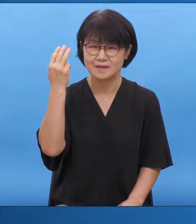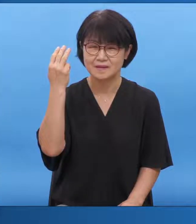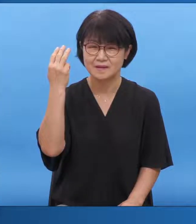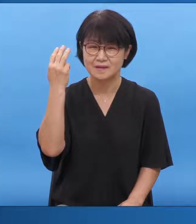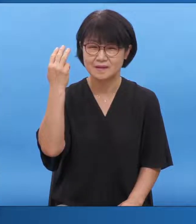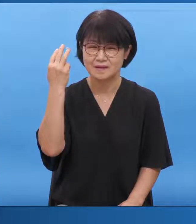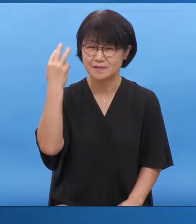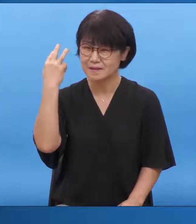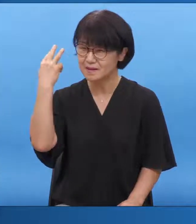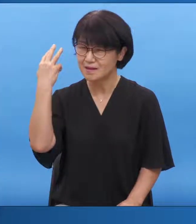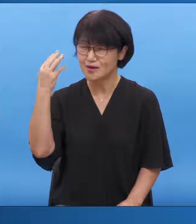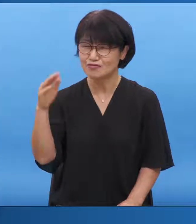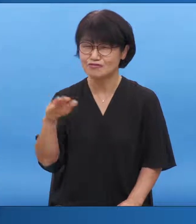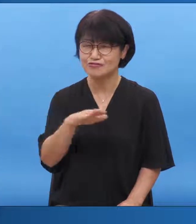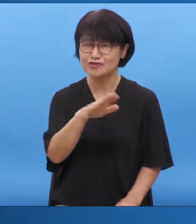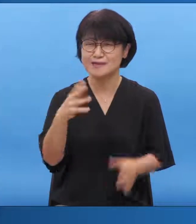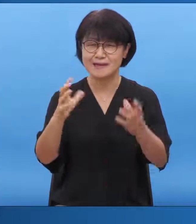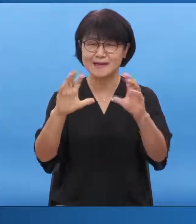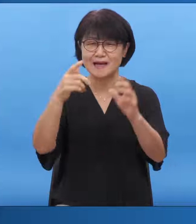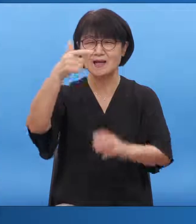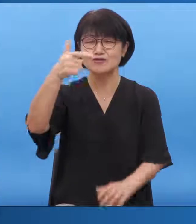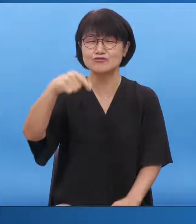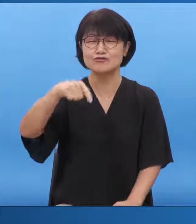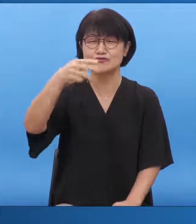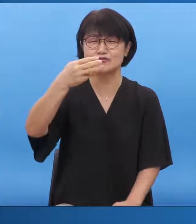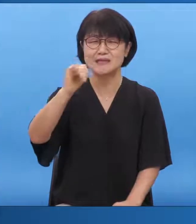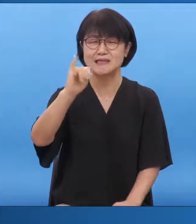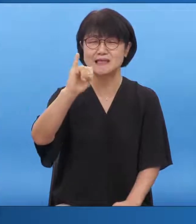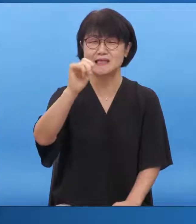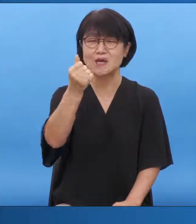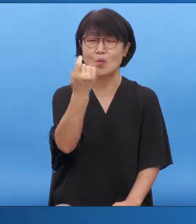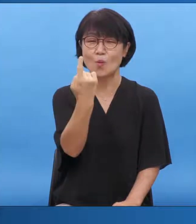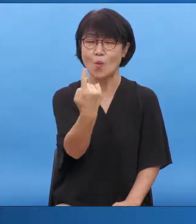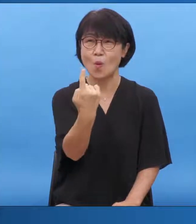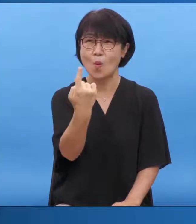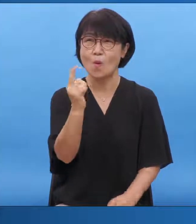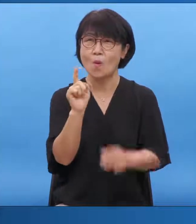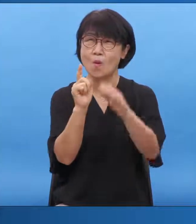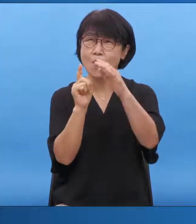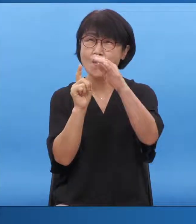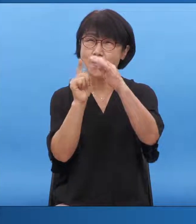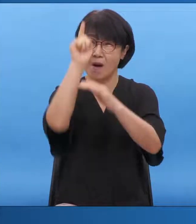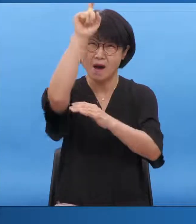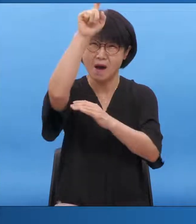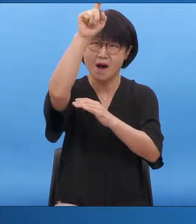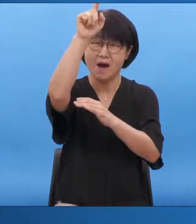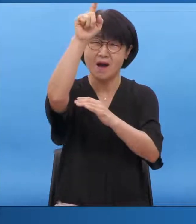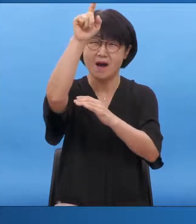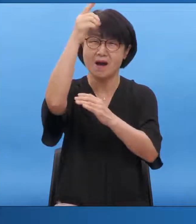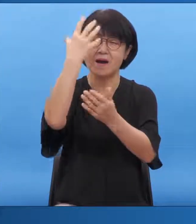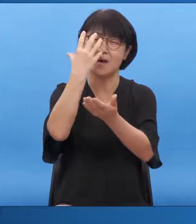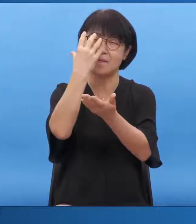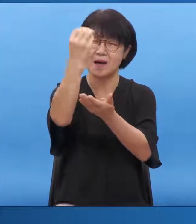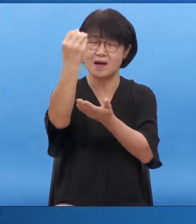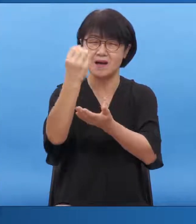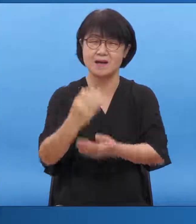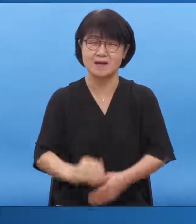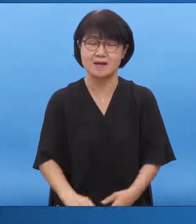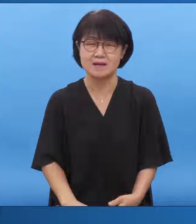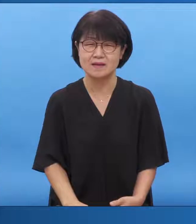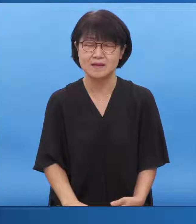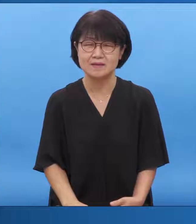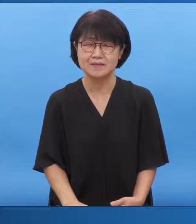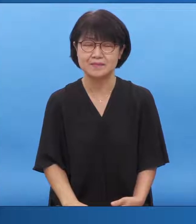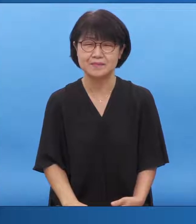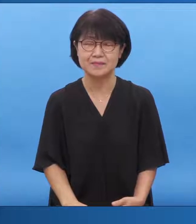발사되는 것을 함께 보았습니다. A few days ago, we all witnessed the successful launch of Nuri space vehicle. 새로운